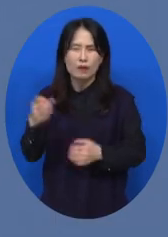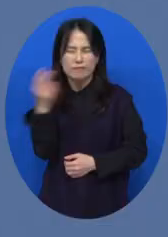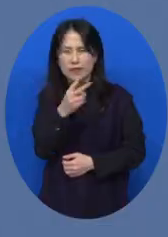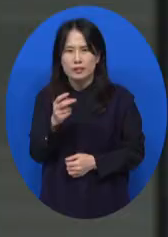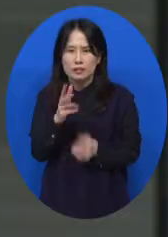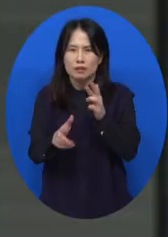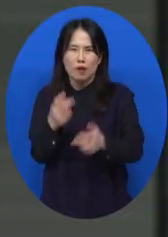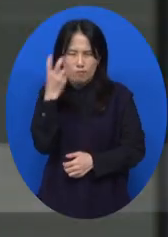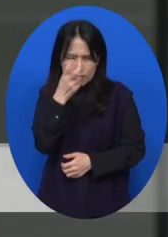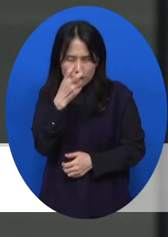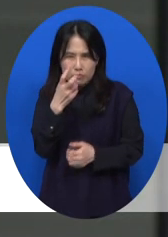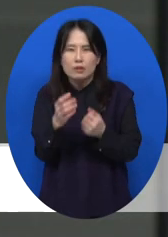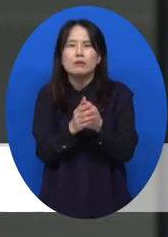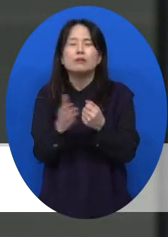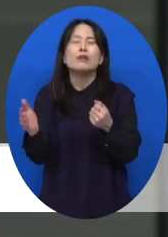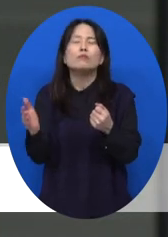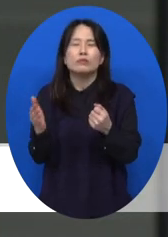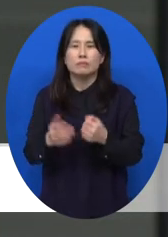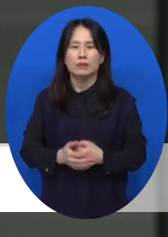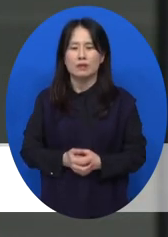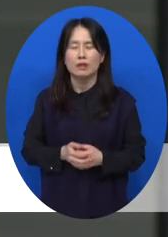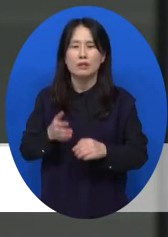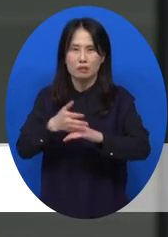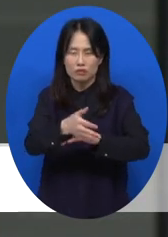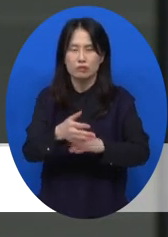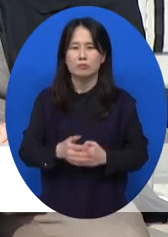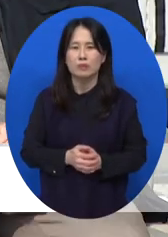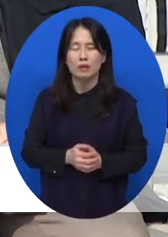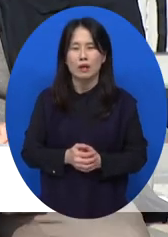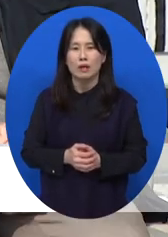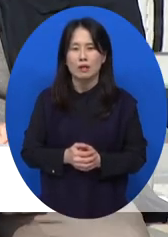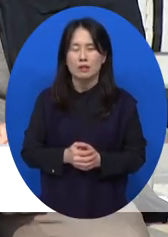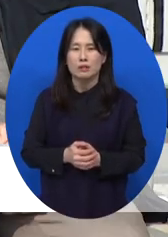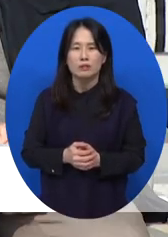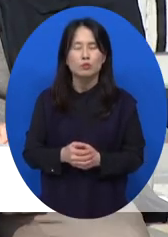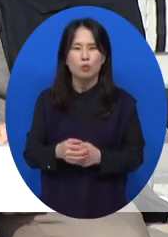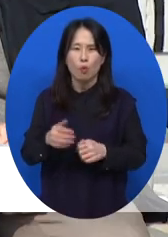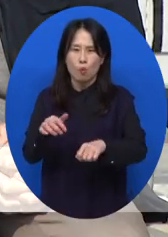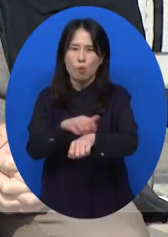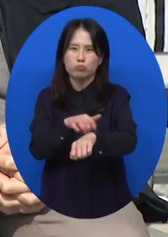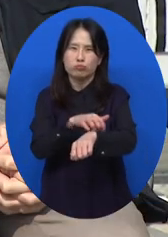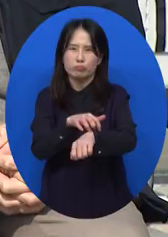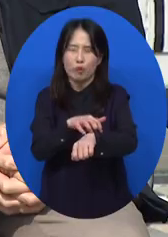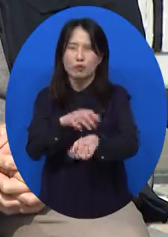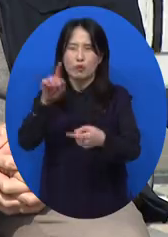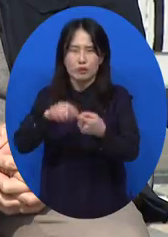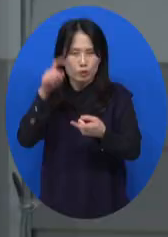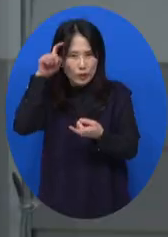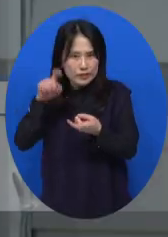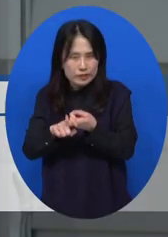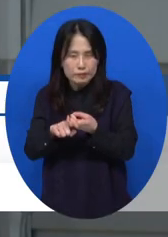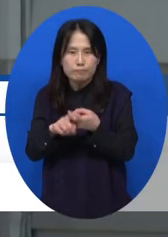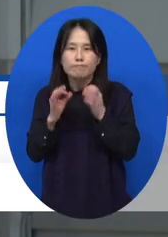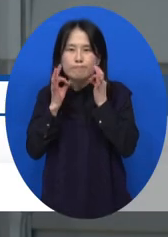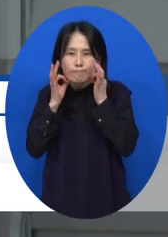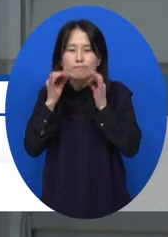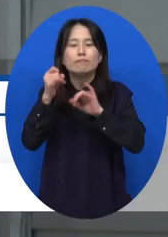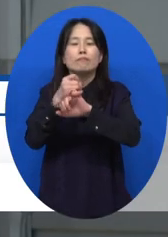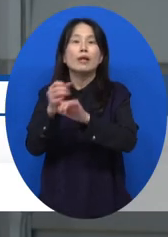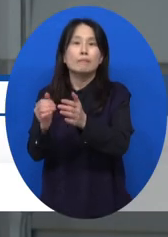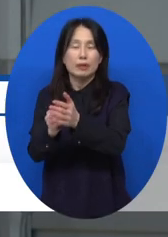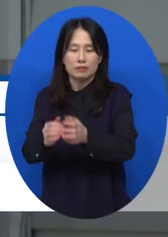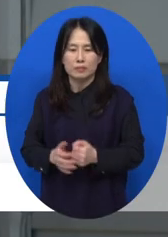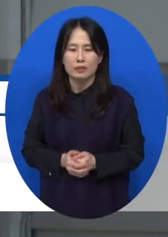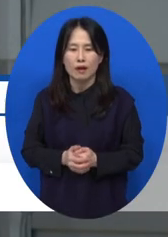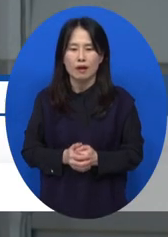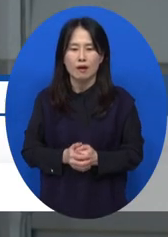때문입니다. 김 지사는 공사 중 생길 수 있는 불편에 대해서도 관심을 기울일 것을 약속했습니다. 있을 수 있는 교통 불편에